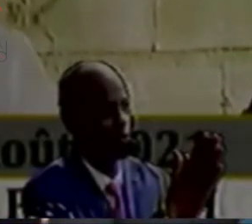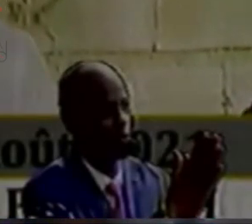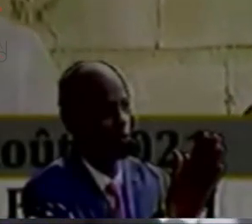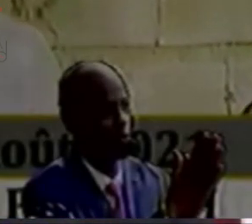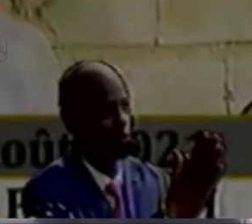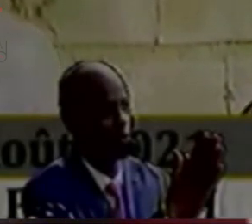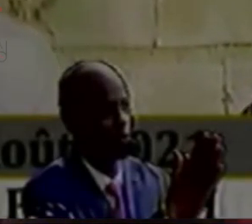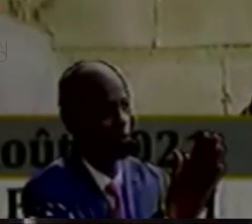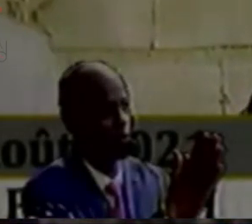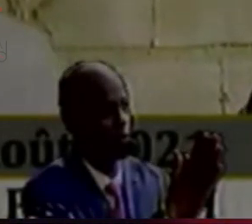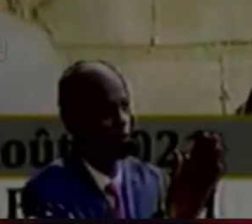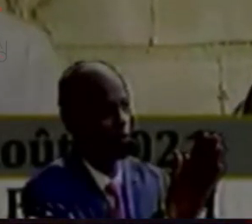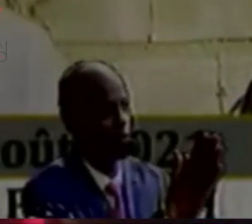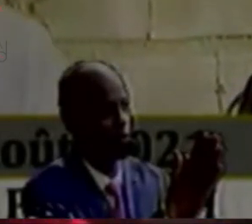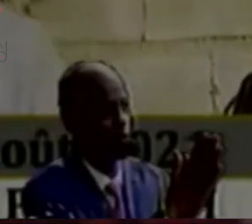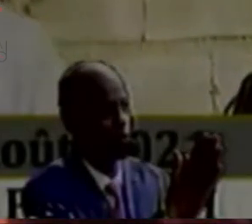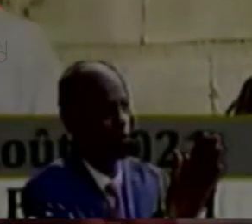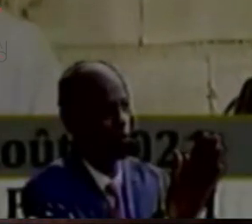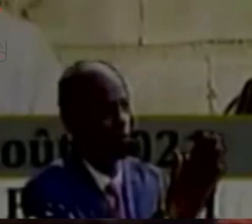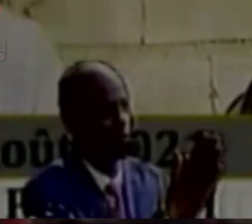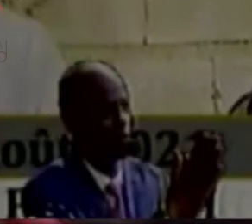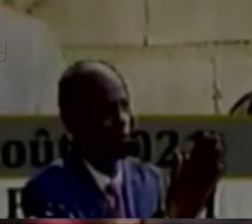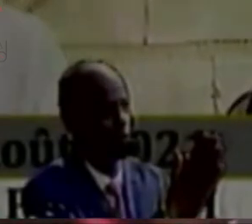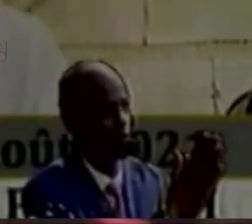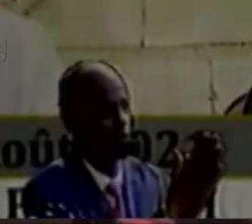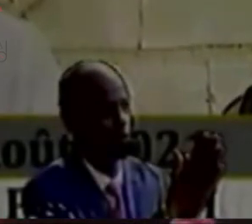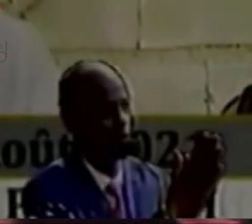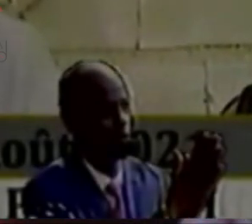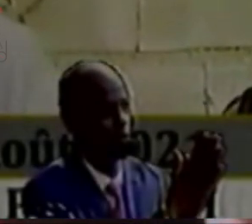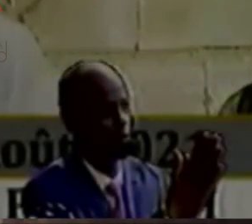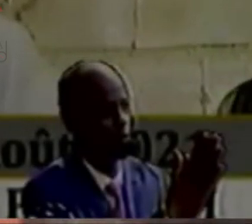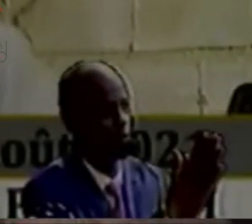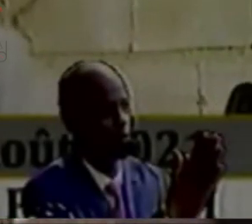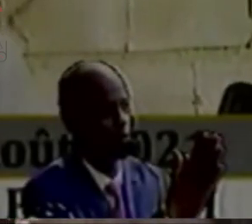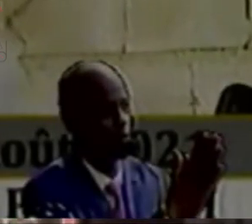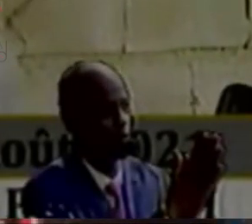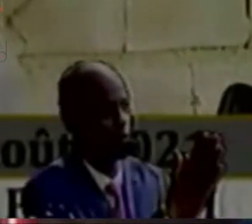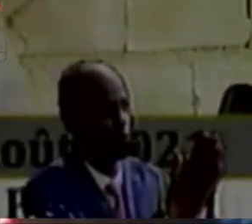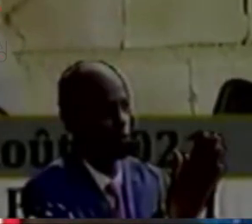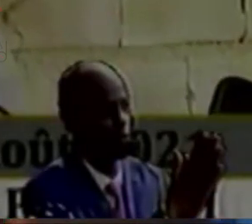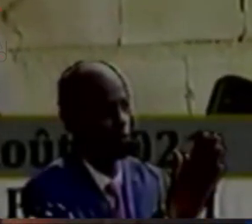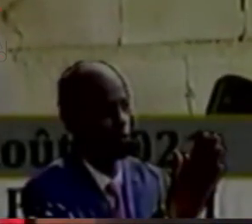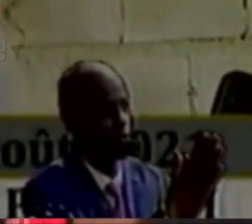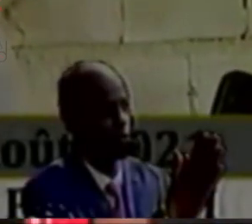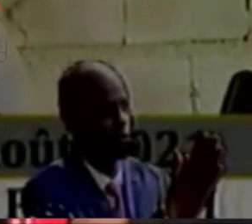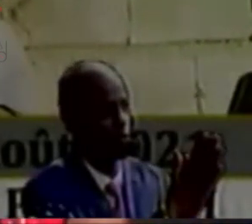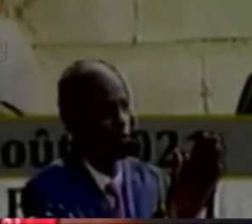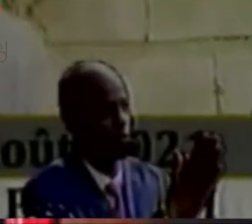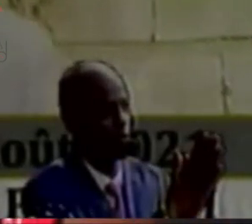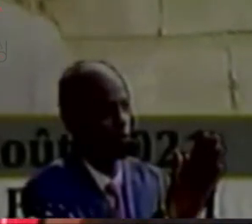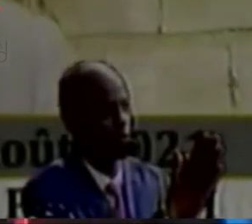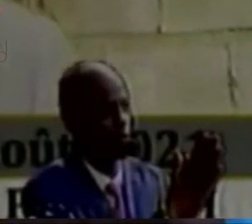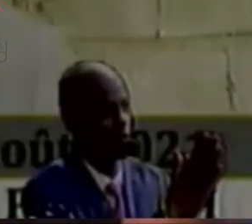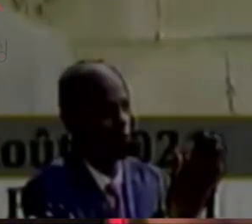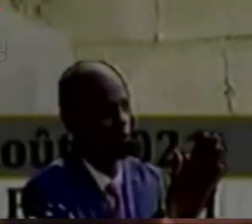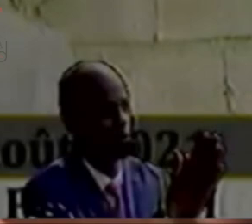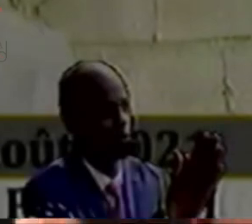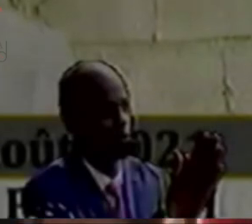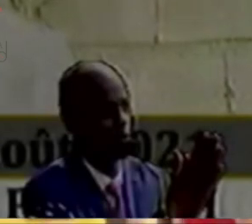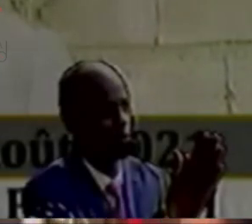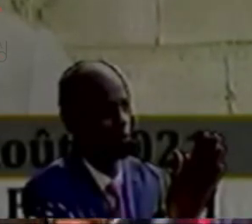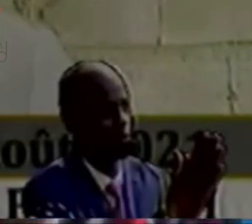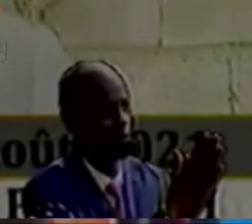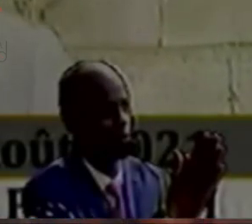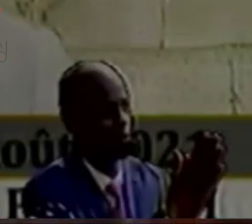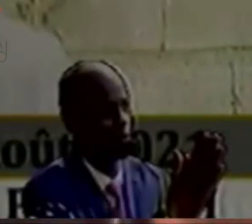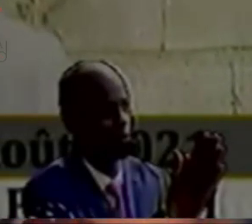nous capables au moins de premier ça n'a besoin pour nous manger pour nous gagner dans la cône. Alors bataille Peigné, son invitation qu'on nous lance à tout le